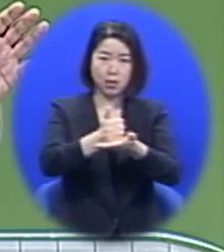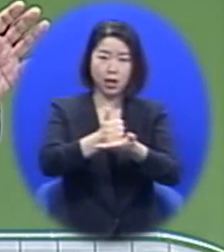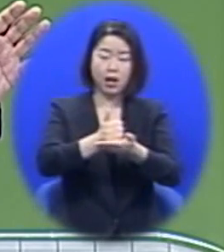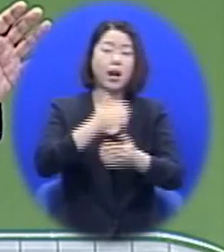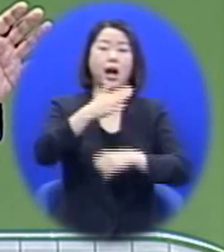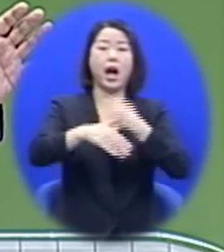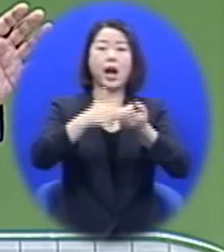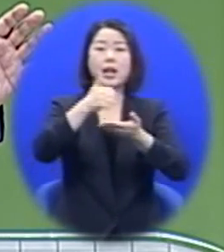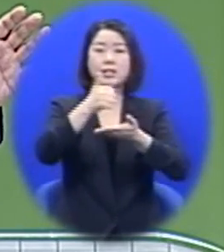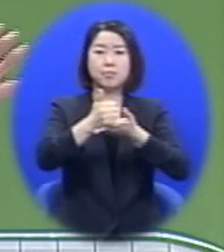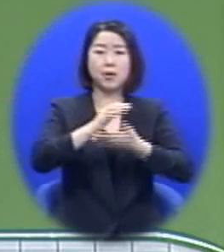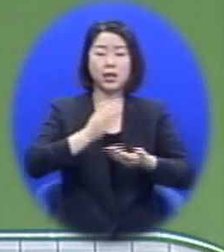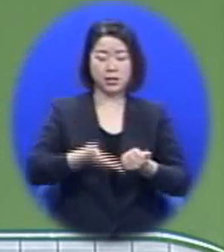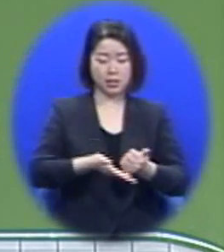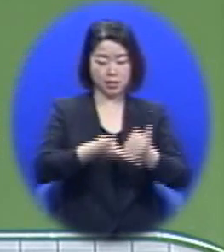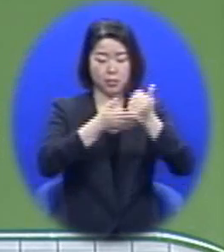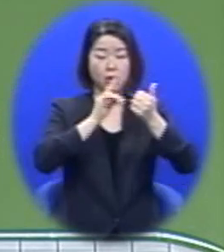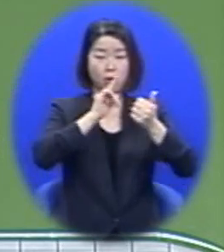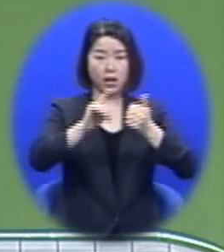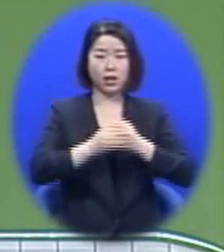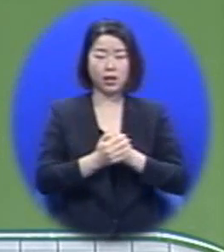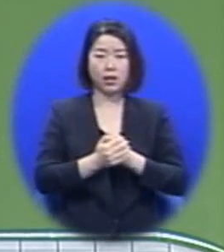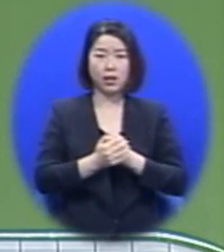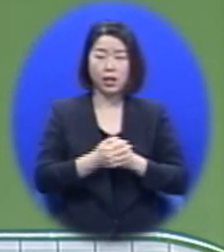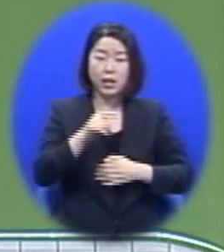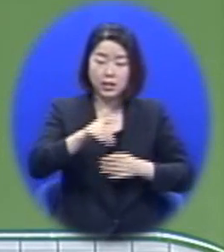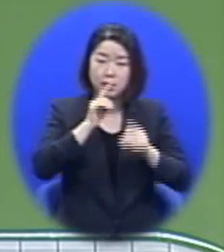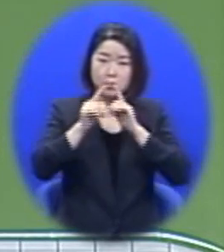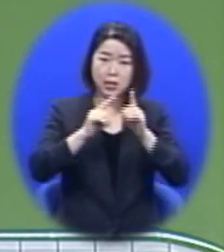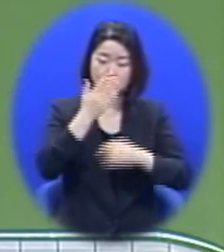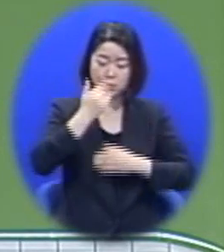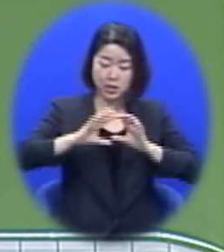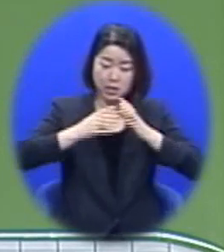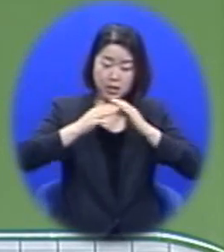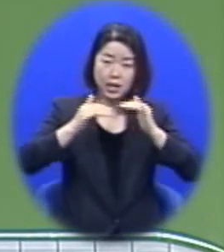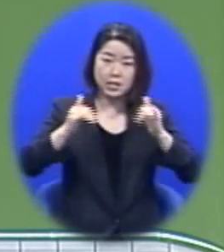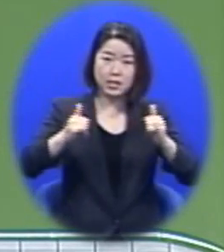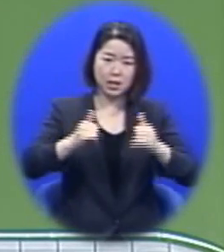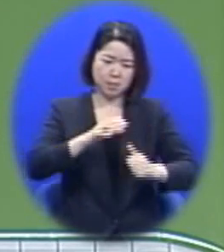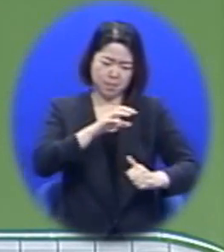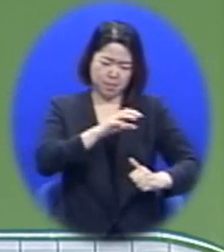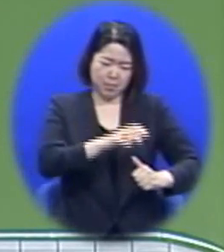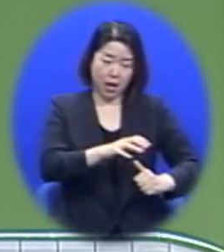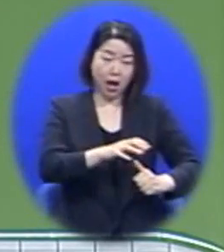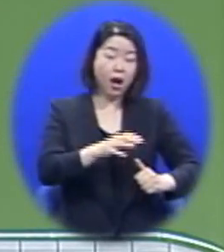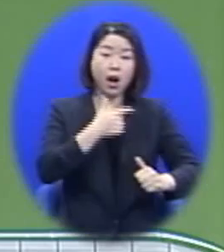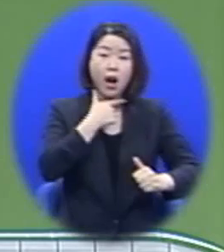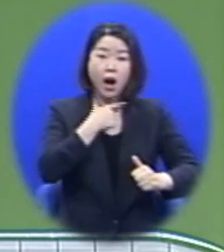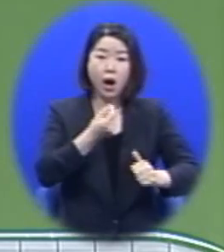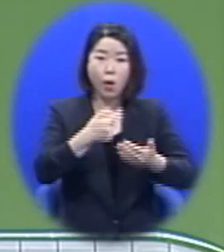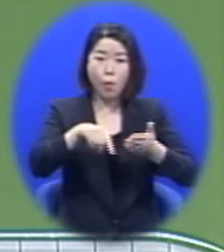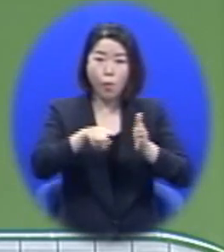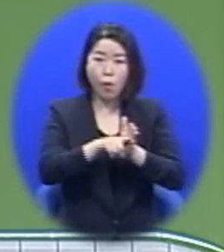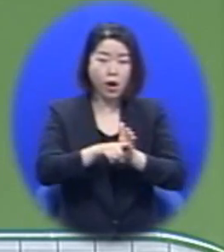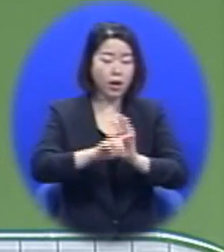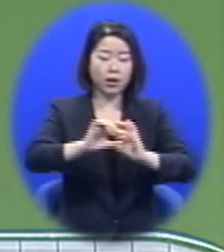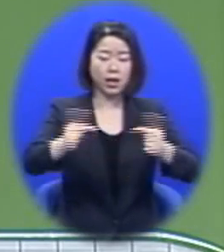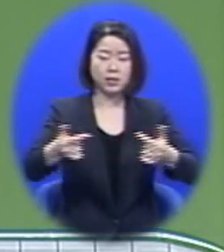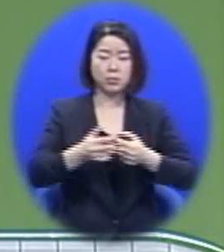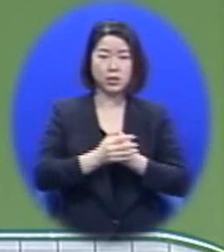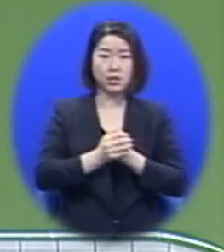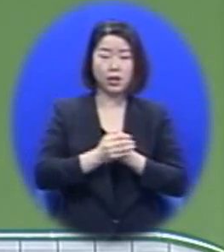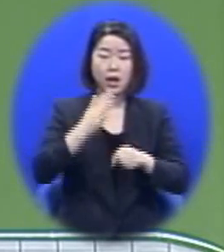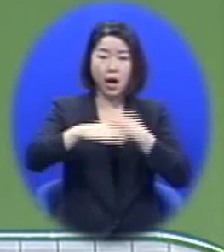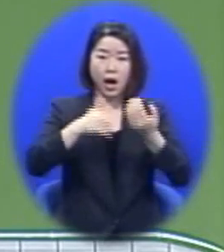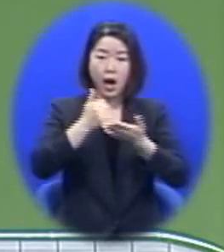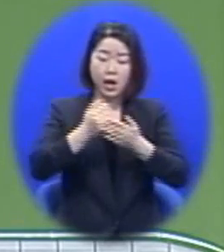섬기라. 이 말씀은 이스라엘 백성들을 억압하고자 하는 말씀이 아닙니다.